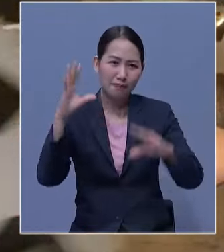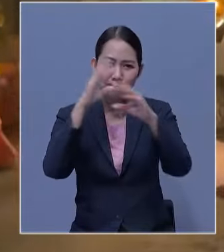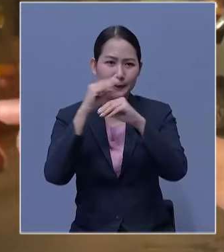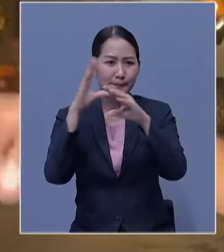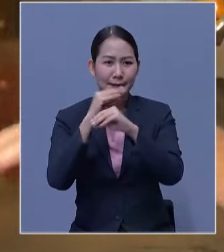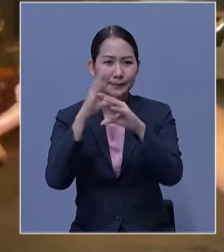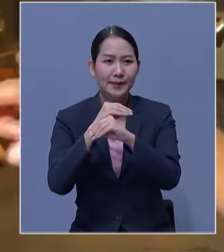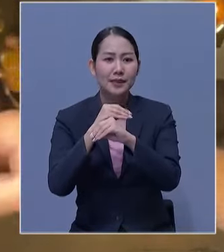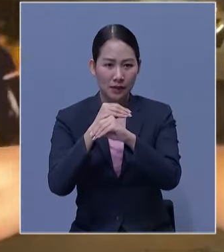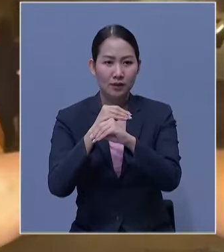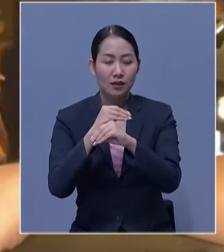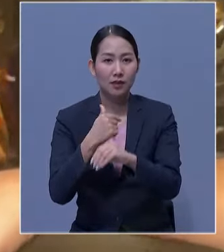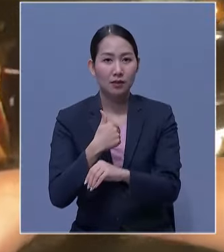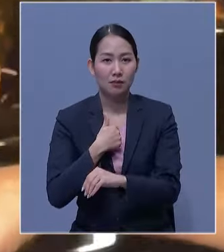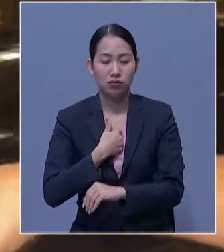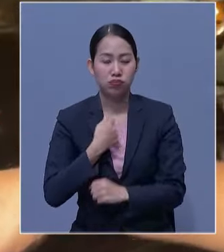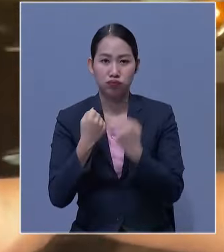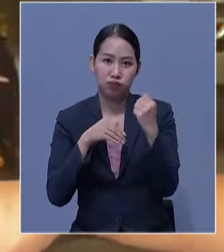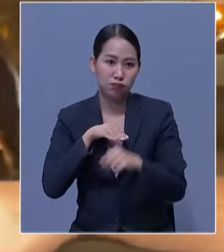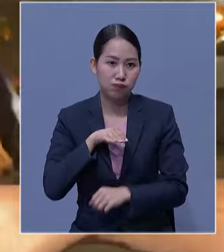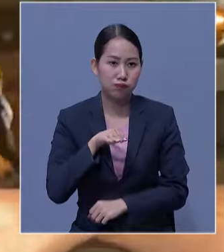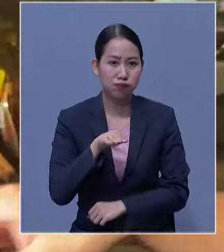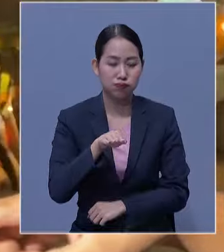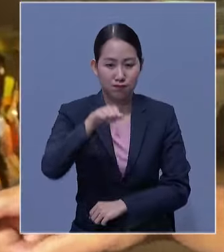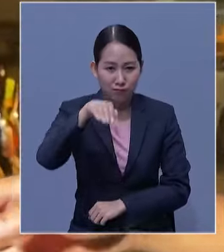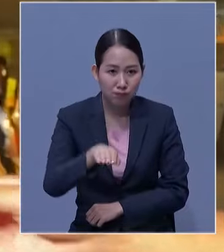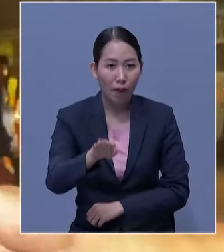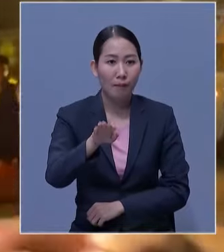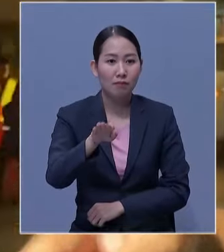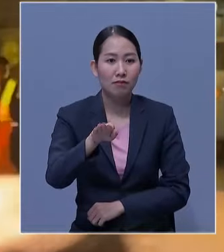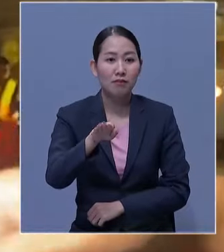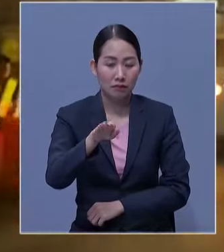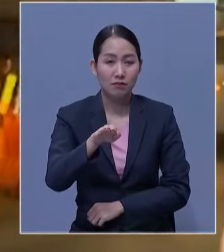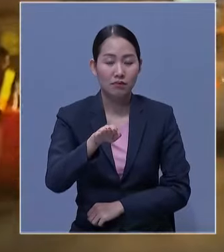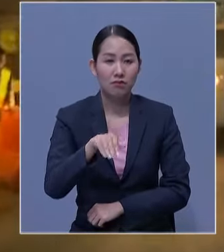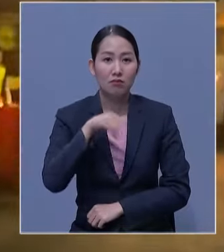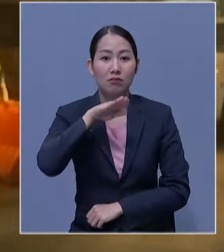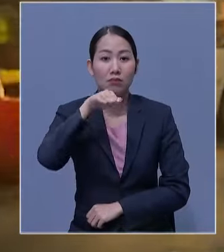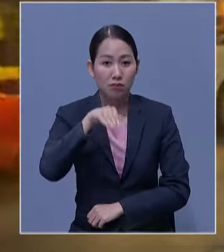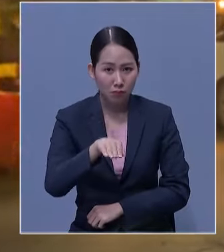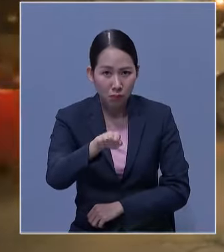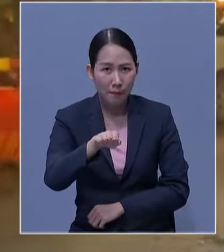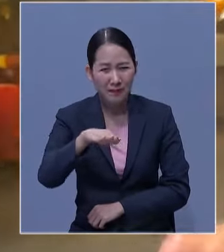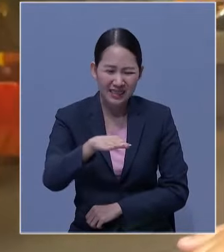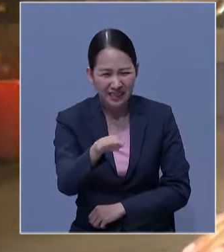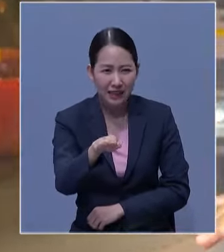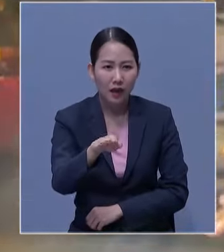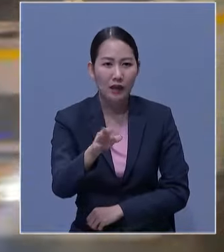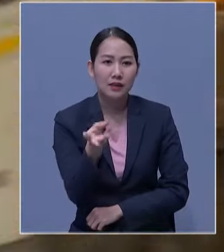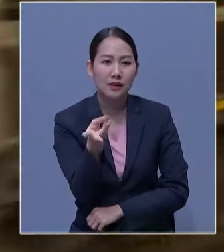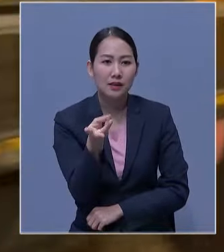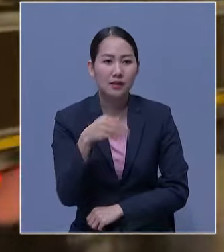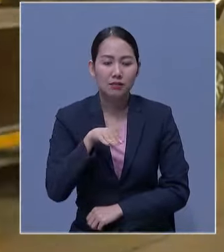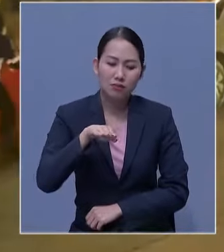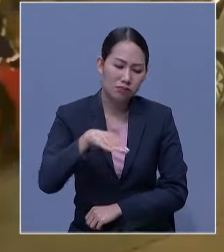จีนี้ เพรเขยมคตกหลมตรงไเแล้วรถกลαιเสียหลกไปนิดหน่อยแต่ว่า